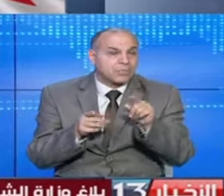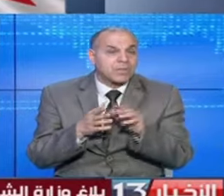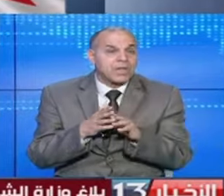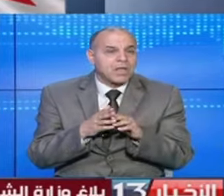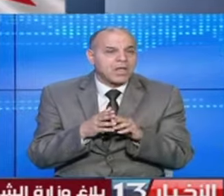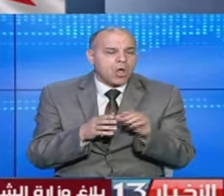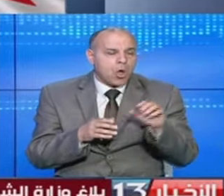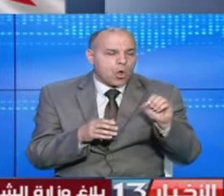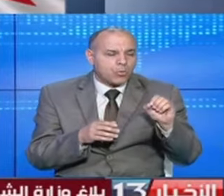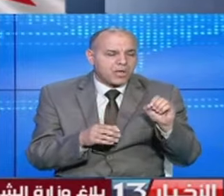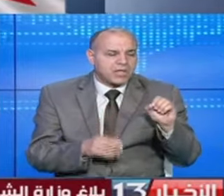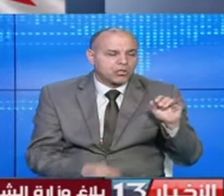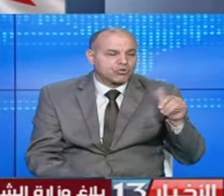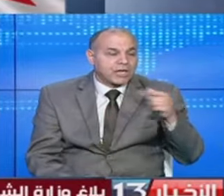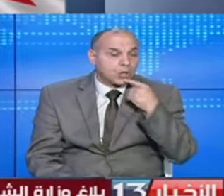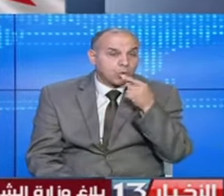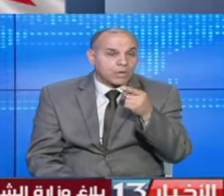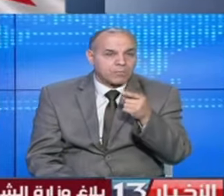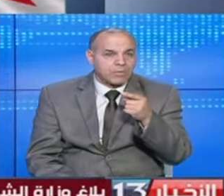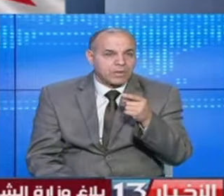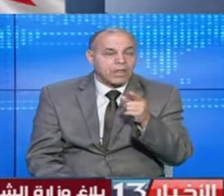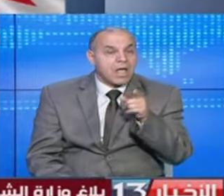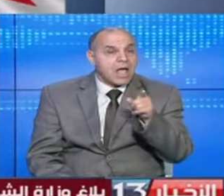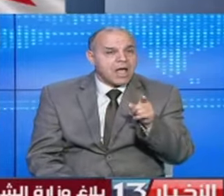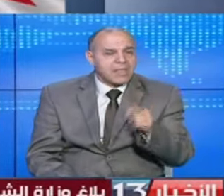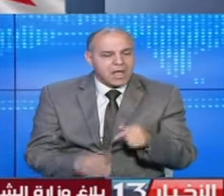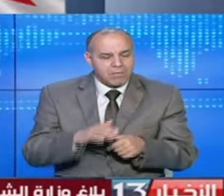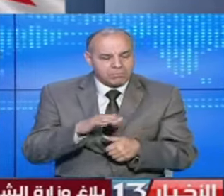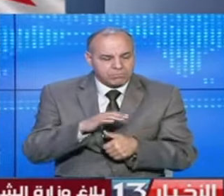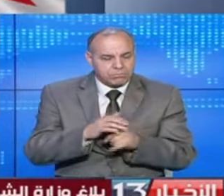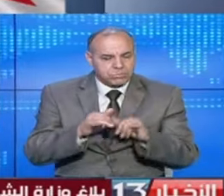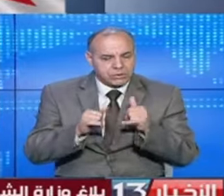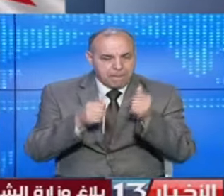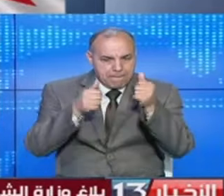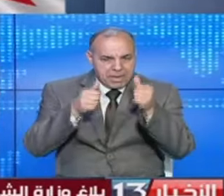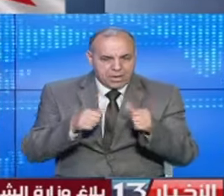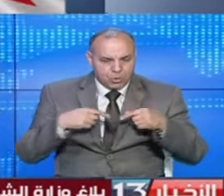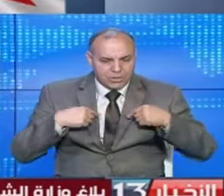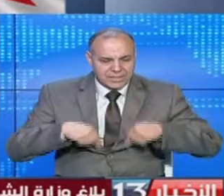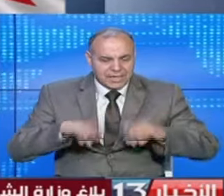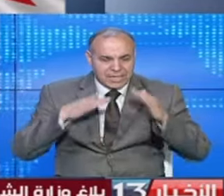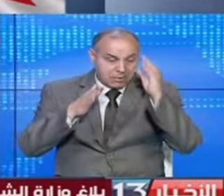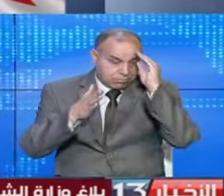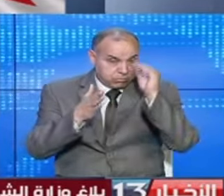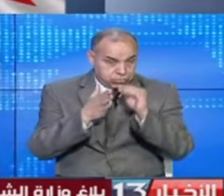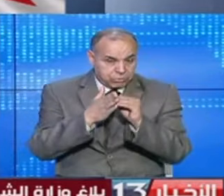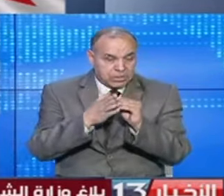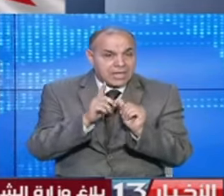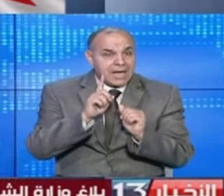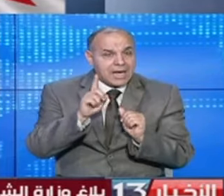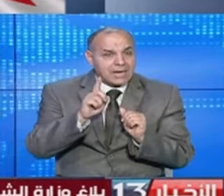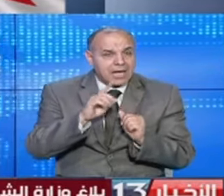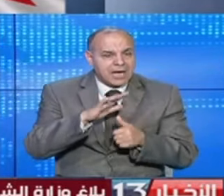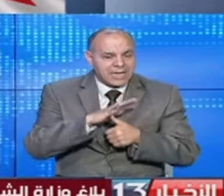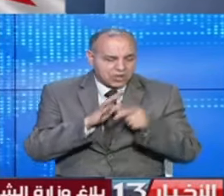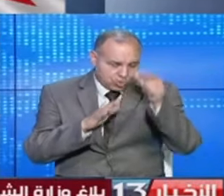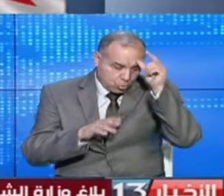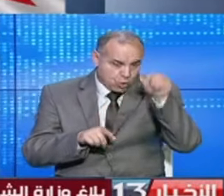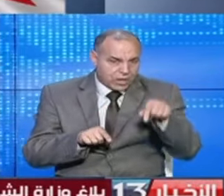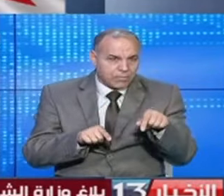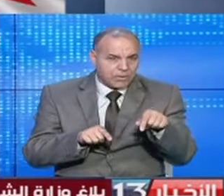بالخارج عثمان الجرندي. وسيطلع أبو الغيط وفق بلاغ لوزارة الشؤون الخارجية رئيس